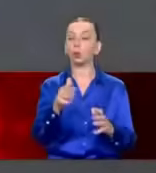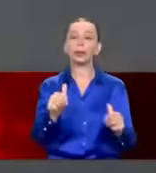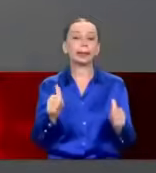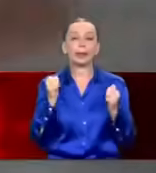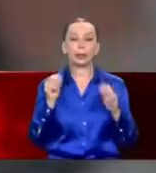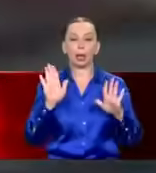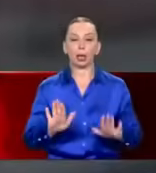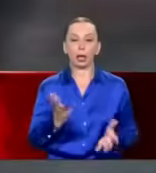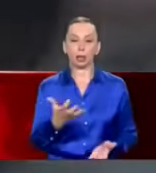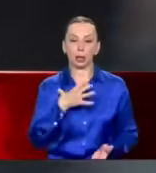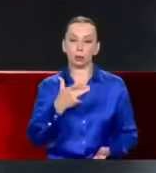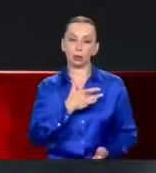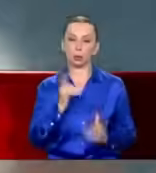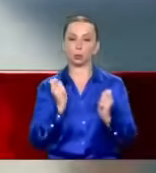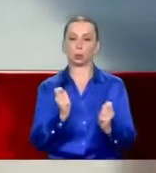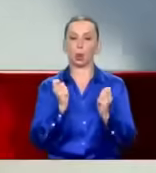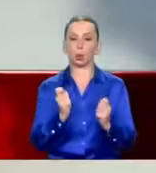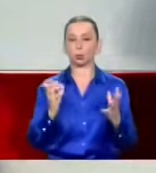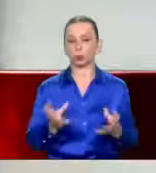kalanlar canlarını zor kurtardı.